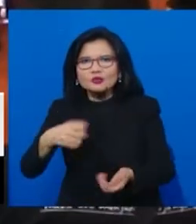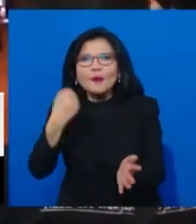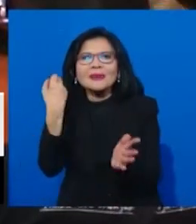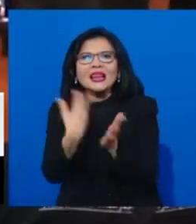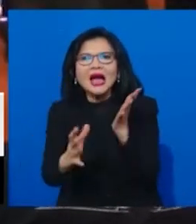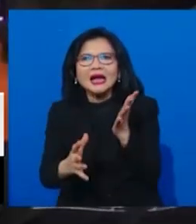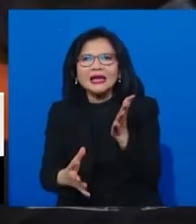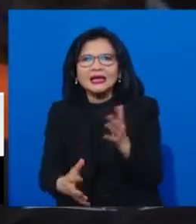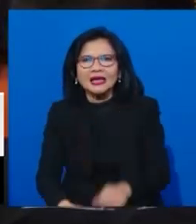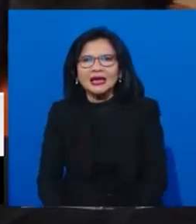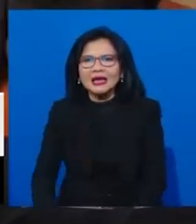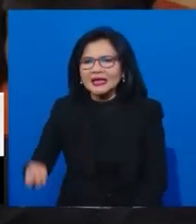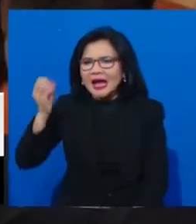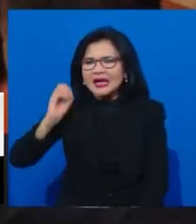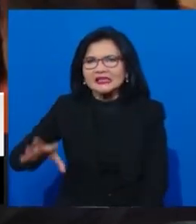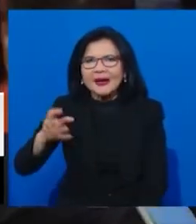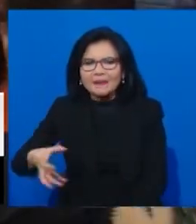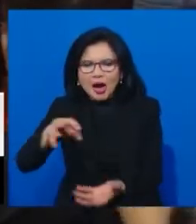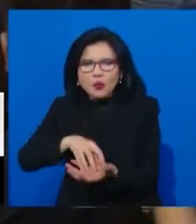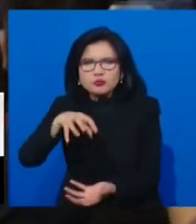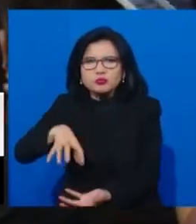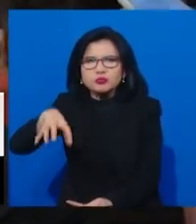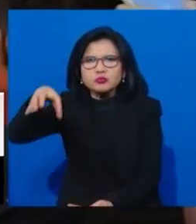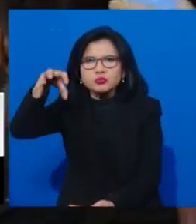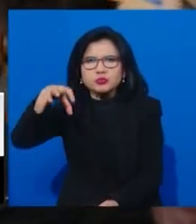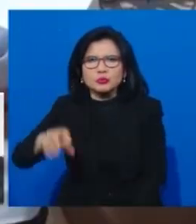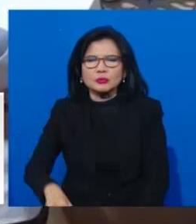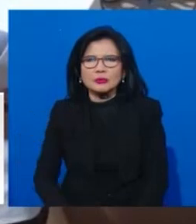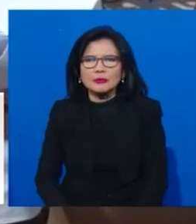karena menimbun limbah yang menyebabkan polusi udara.